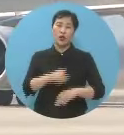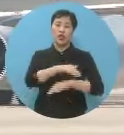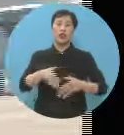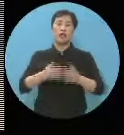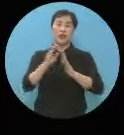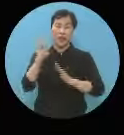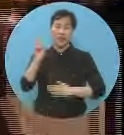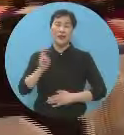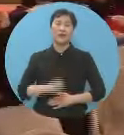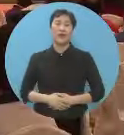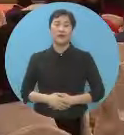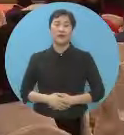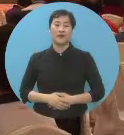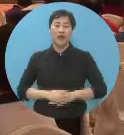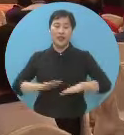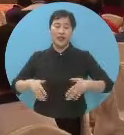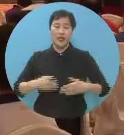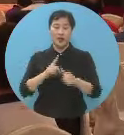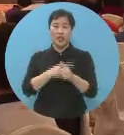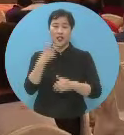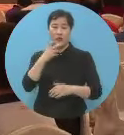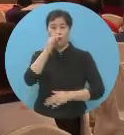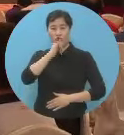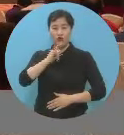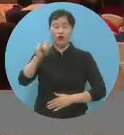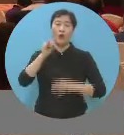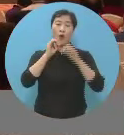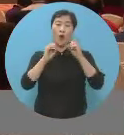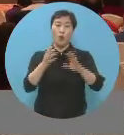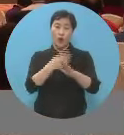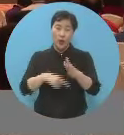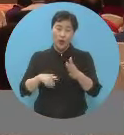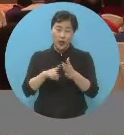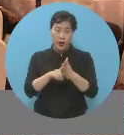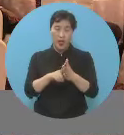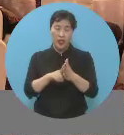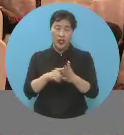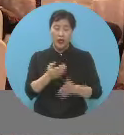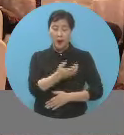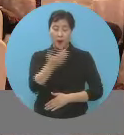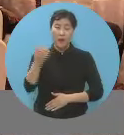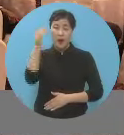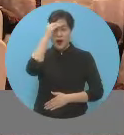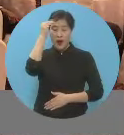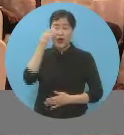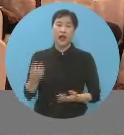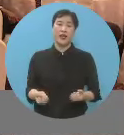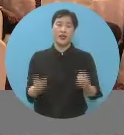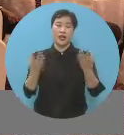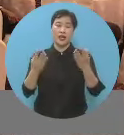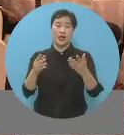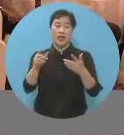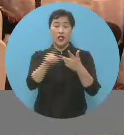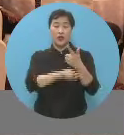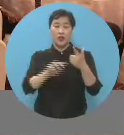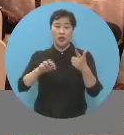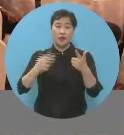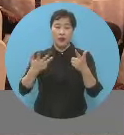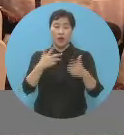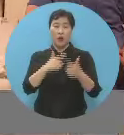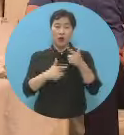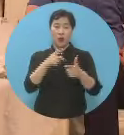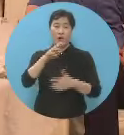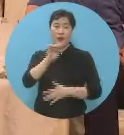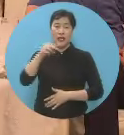것으로 보입니다. 전남 천일염의 우수성을 알리기 위한 팸투어 행사가 지난 28일 목포 신한비치